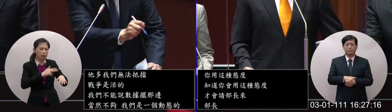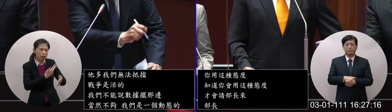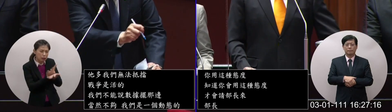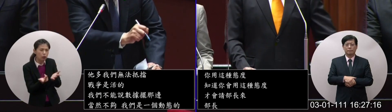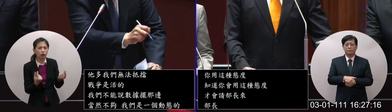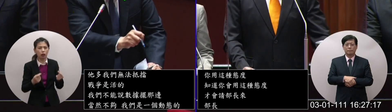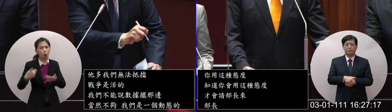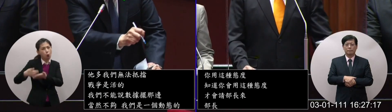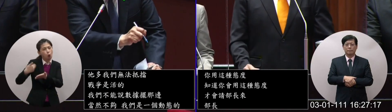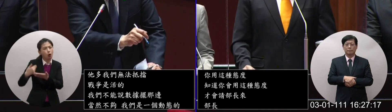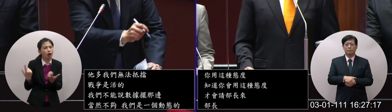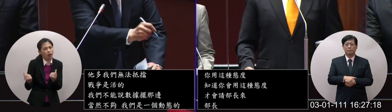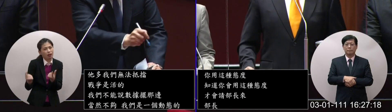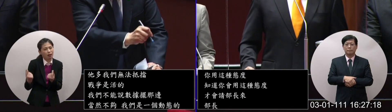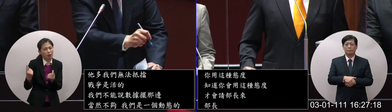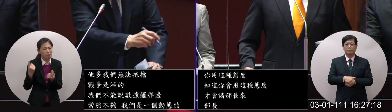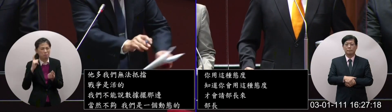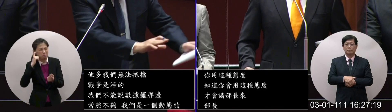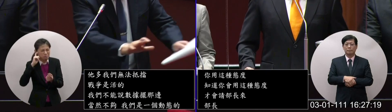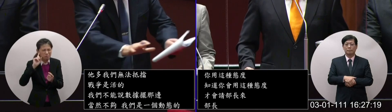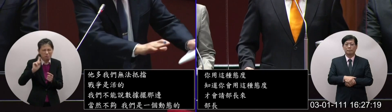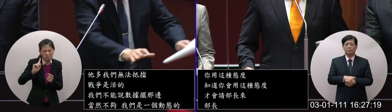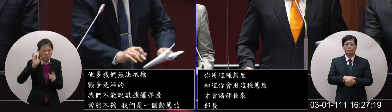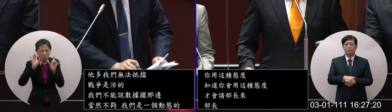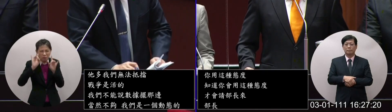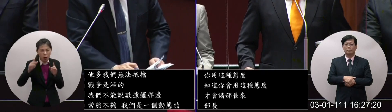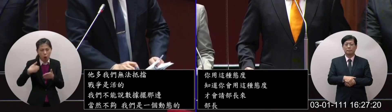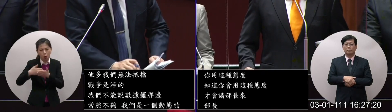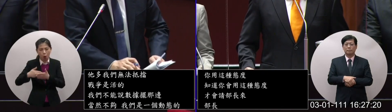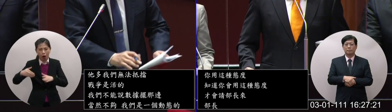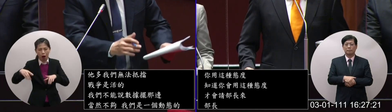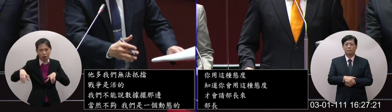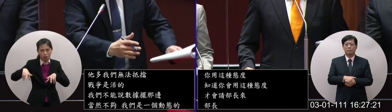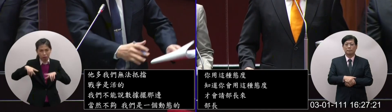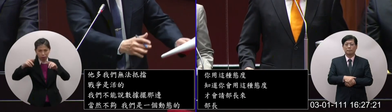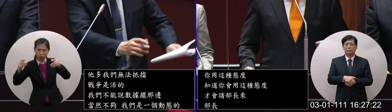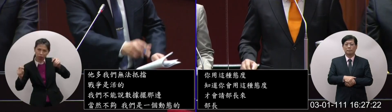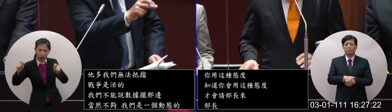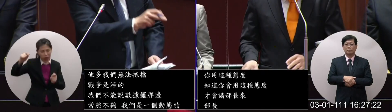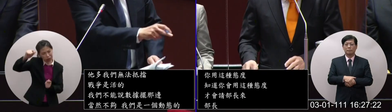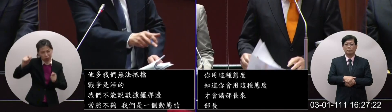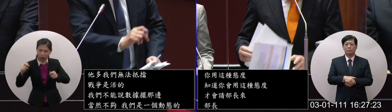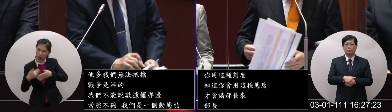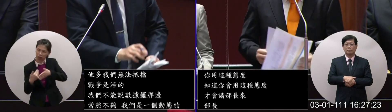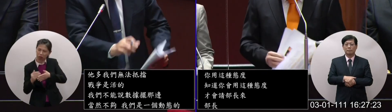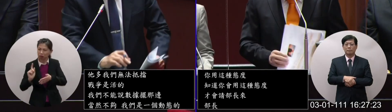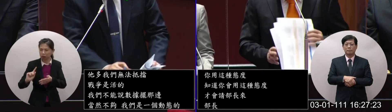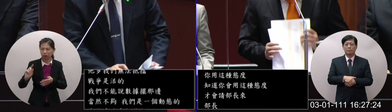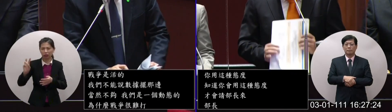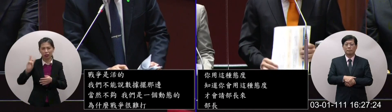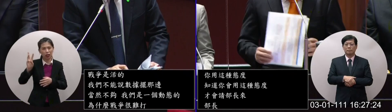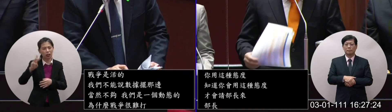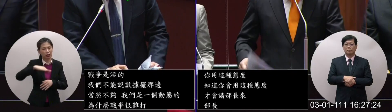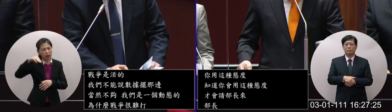家在画画，而这个画布都在动。怎么能够一概而论？哎，我要画一幅山水，或画一